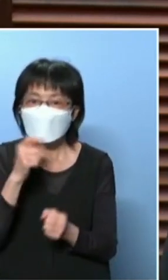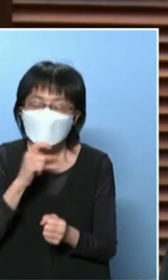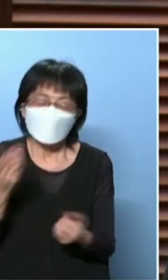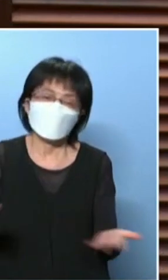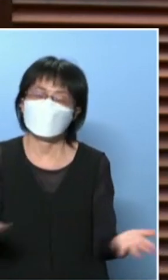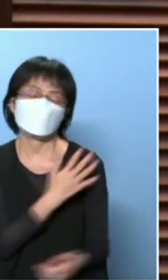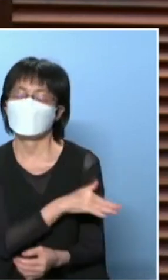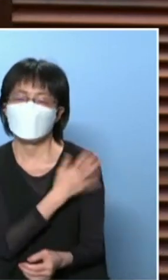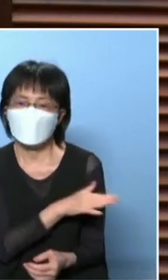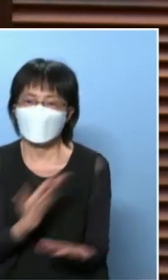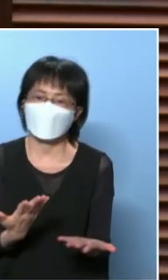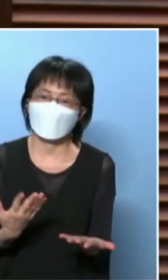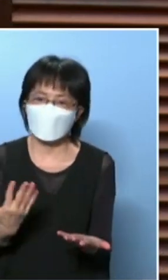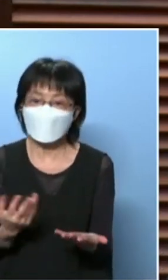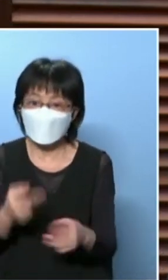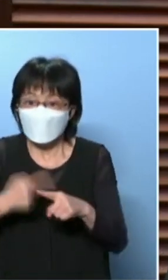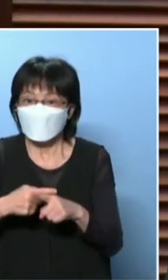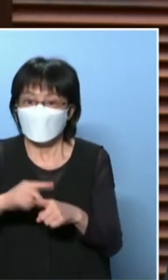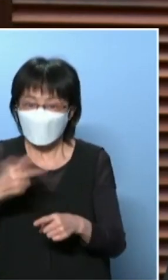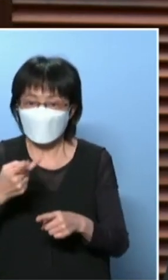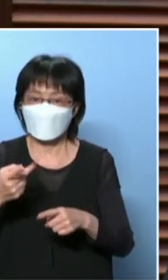一時又坐回起身。